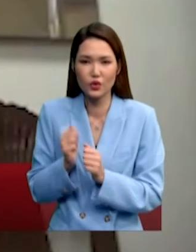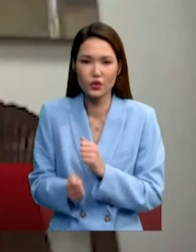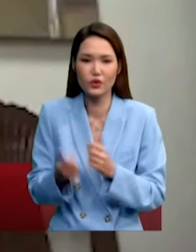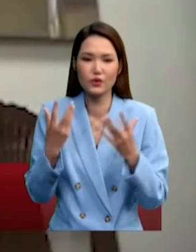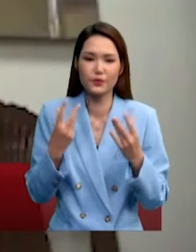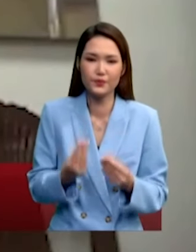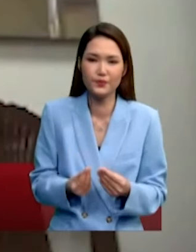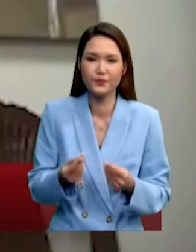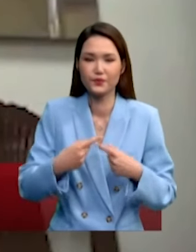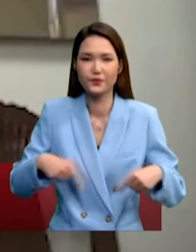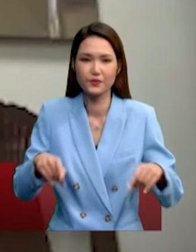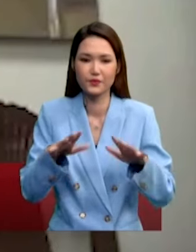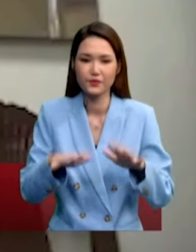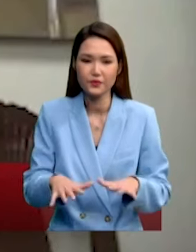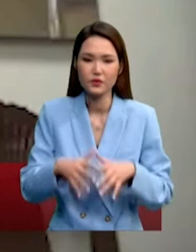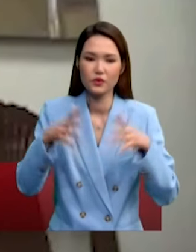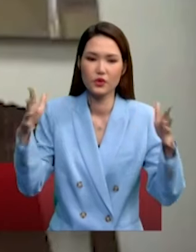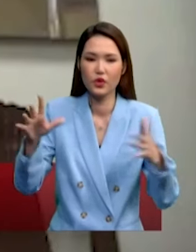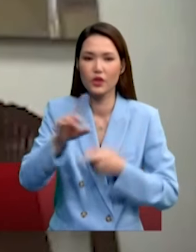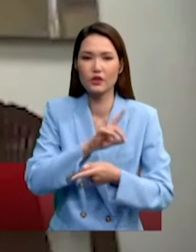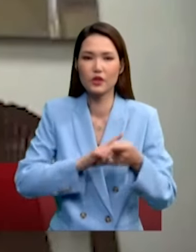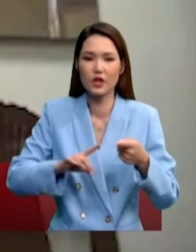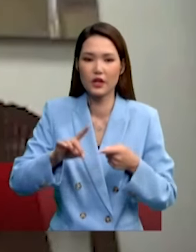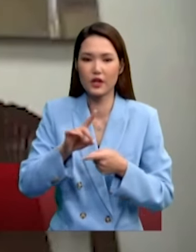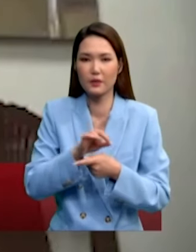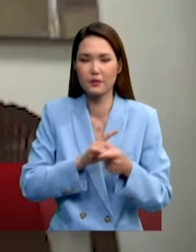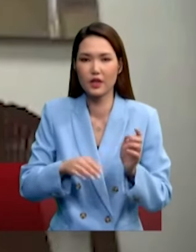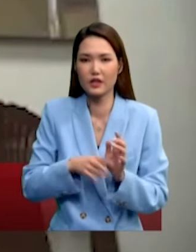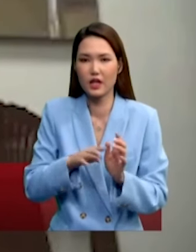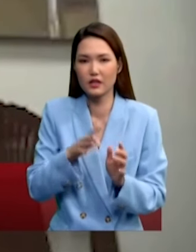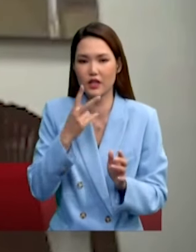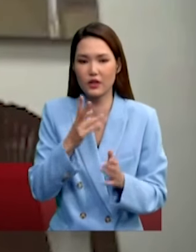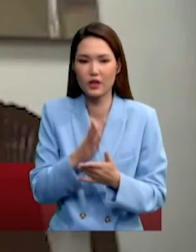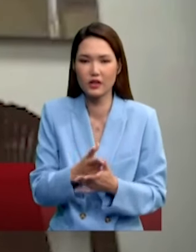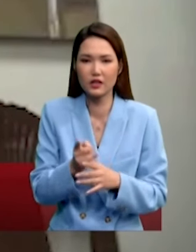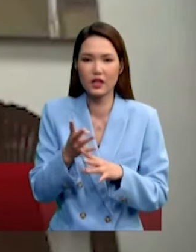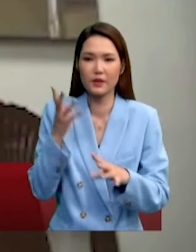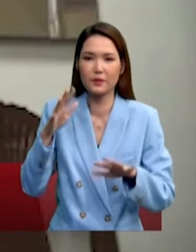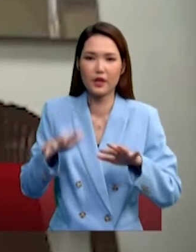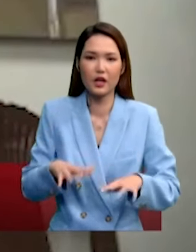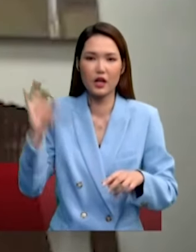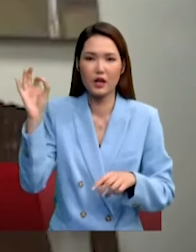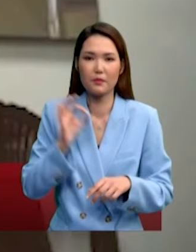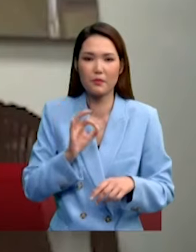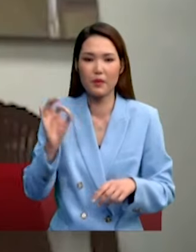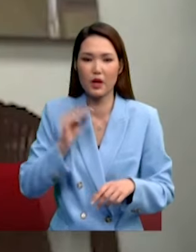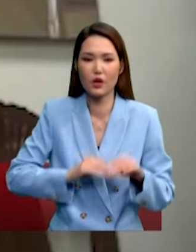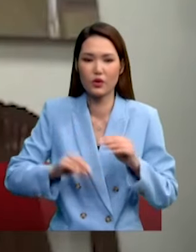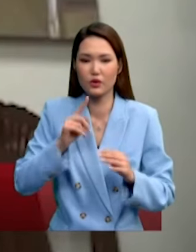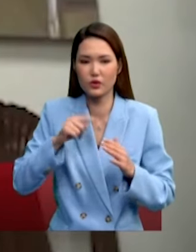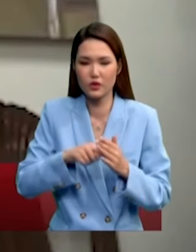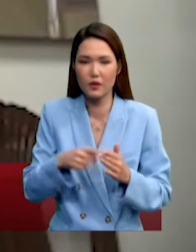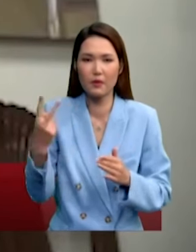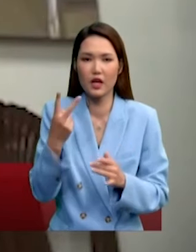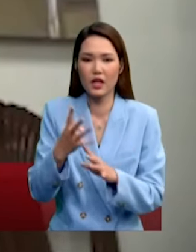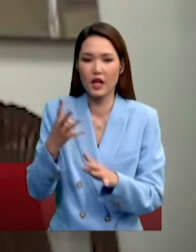ақша несие саясатында үлкен реформаның жасау қажет екендігін көрсетеді. Бірінші кезекте әрине пайыздық мөлшерлемелерді түсіру бойынша, екінші